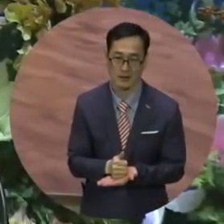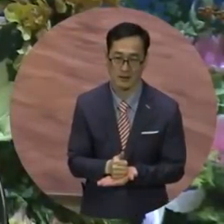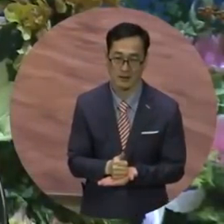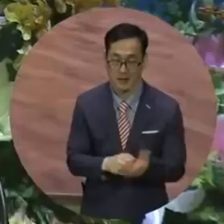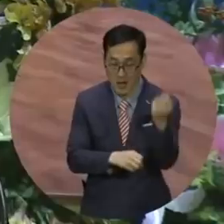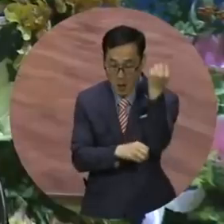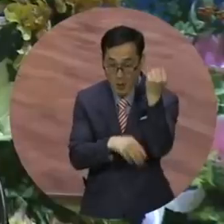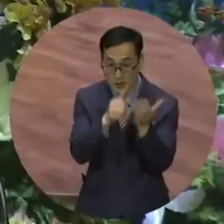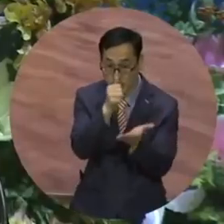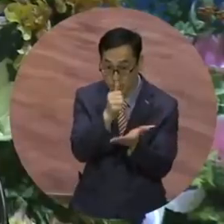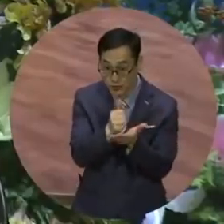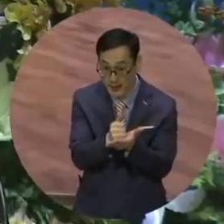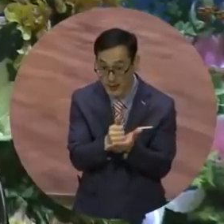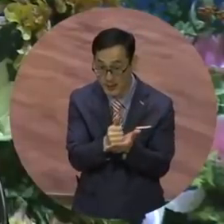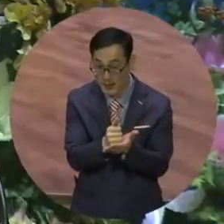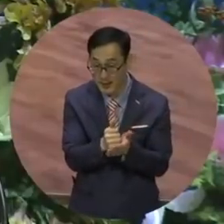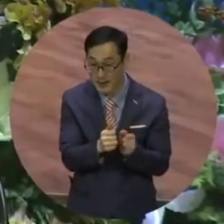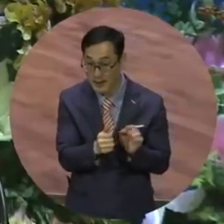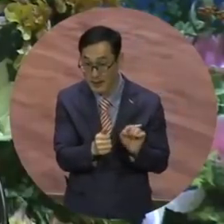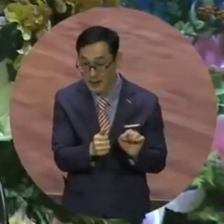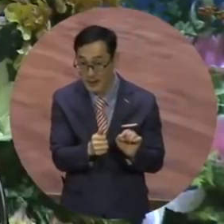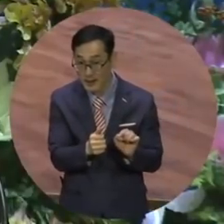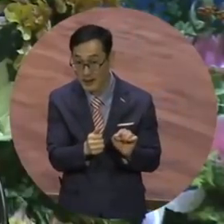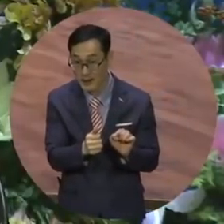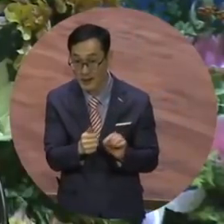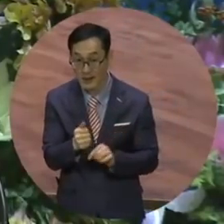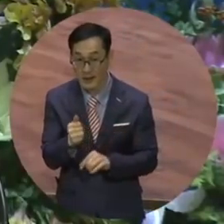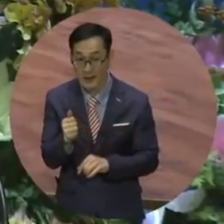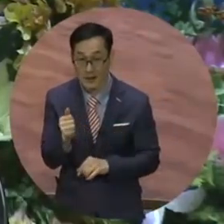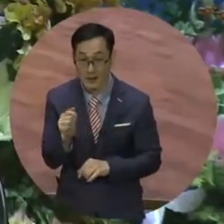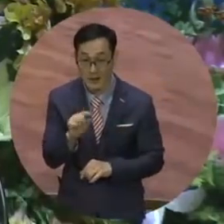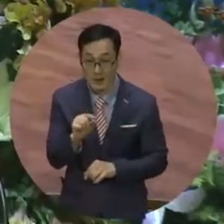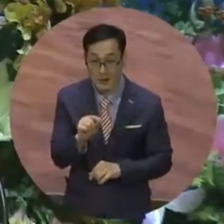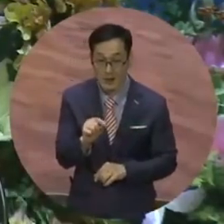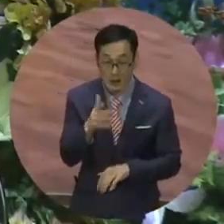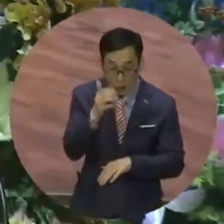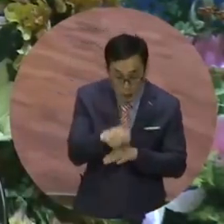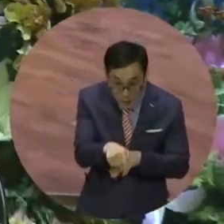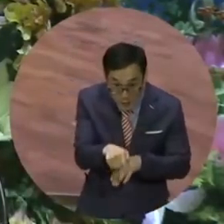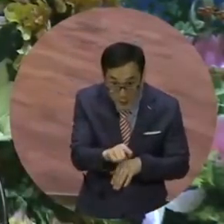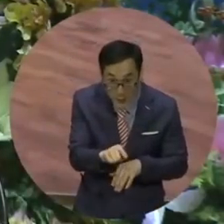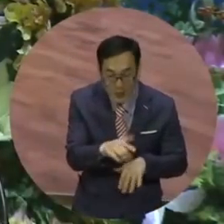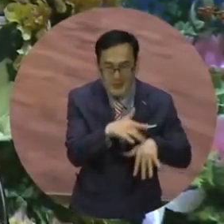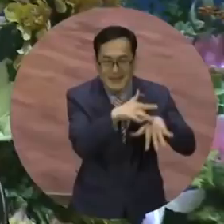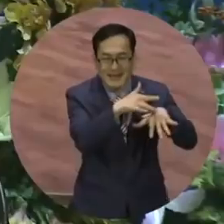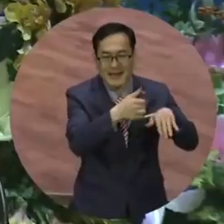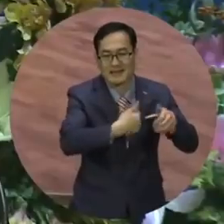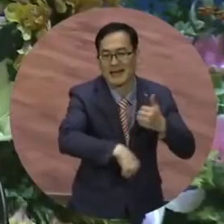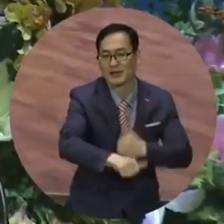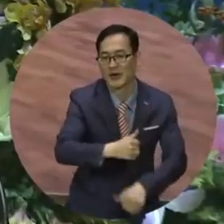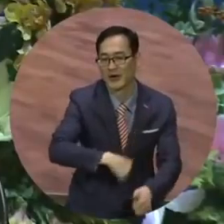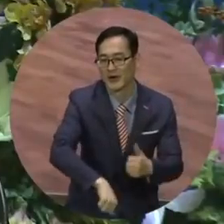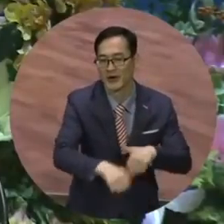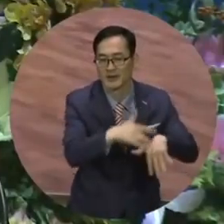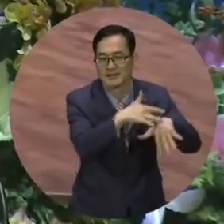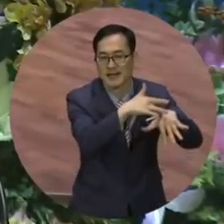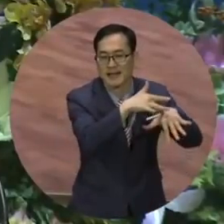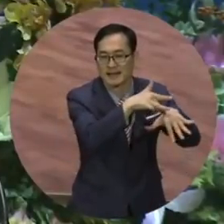원죄를 가진 인간은요, 그 신분을 성경은 뭐라 했냐? 마귀의 자식이라 그랬어요.